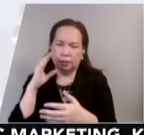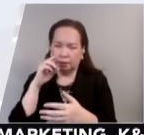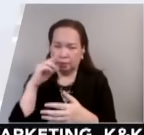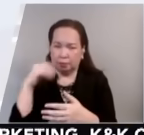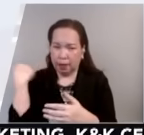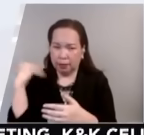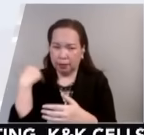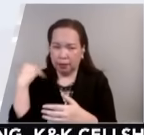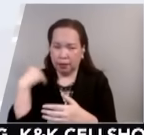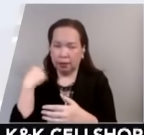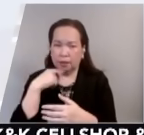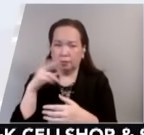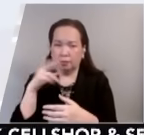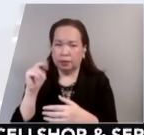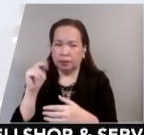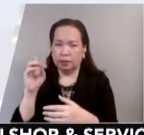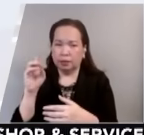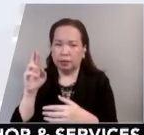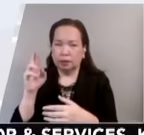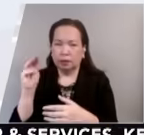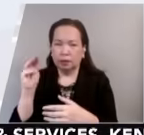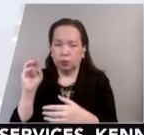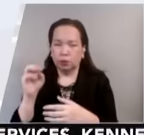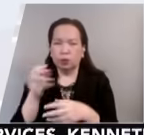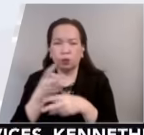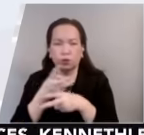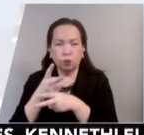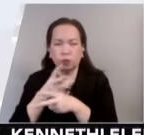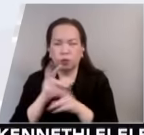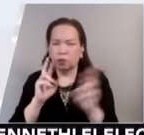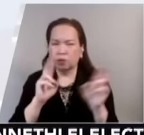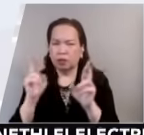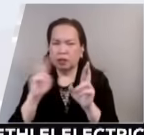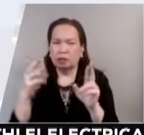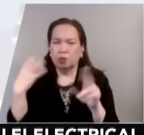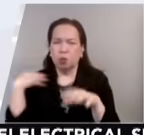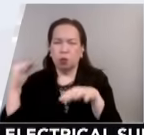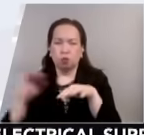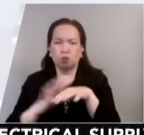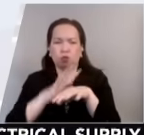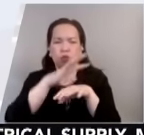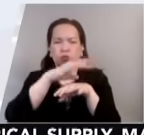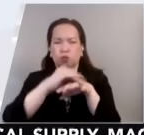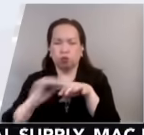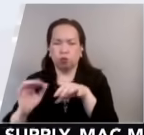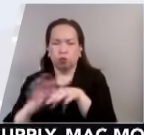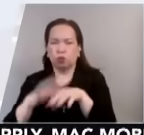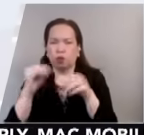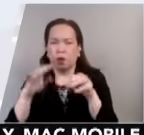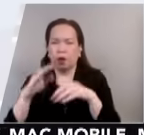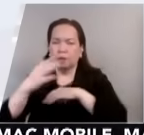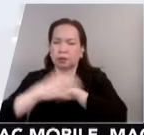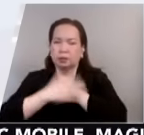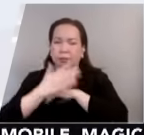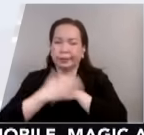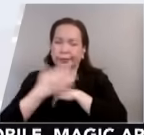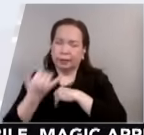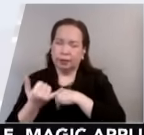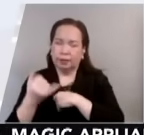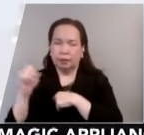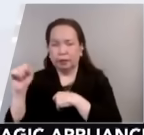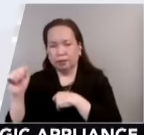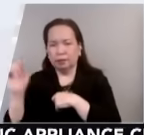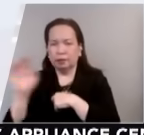mdrrmo nakaalerto na sila sa posibleng pagdagsa ng mga mag-beach lalo na ngayong long weekend hanggang sa pagsalubong